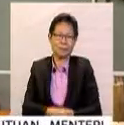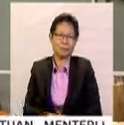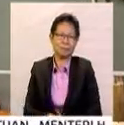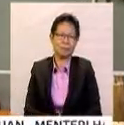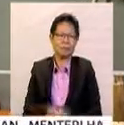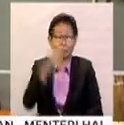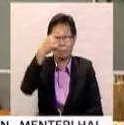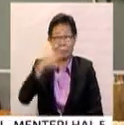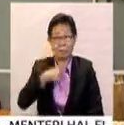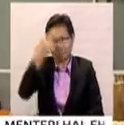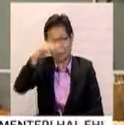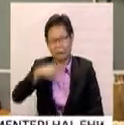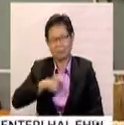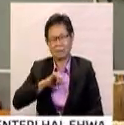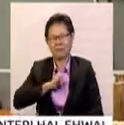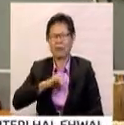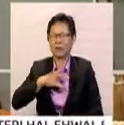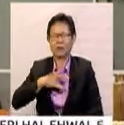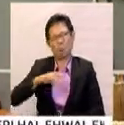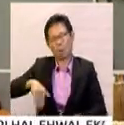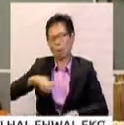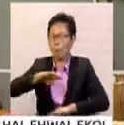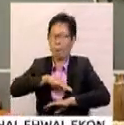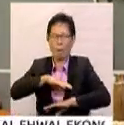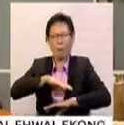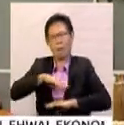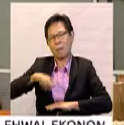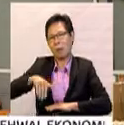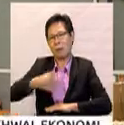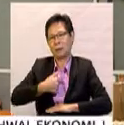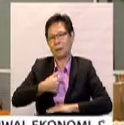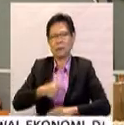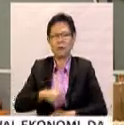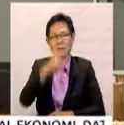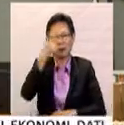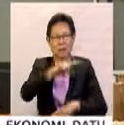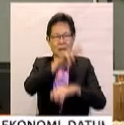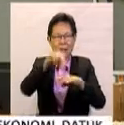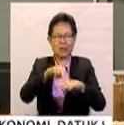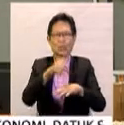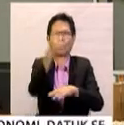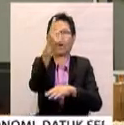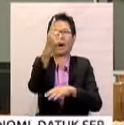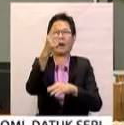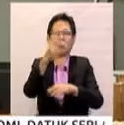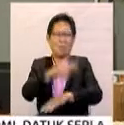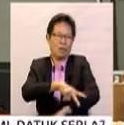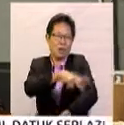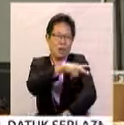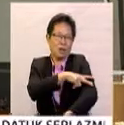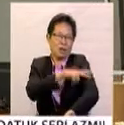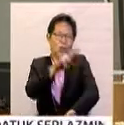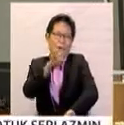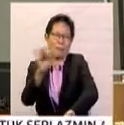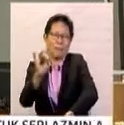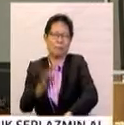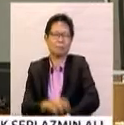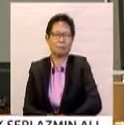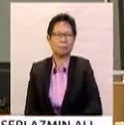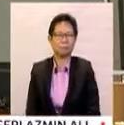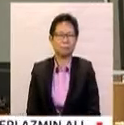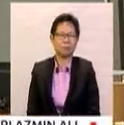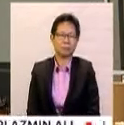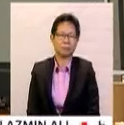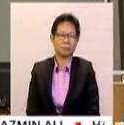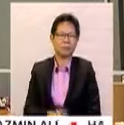Kalau bagi saya rasa belum puas lagi sebab kita National 1 pun ranking di 28 kan. Saya